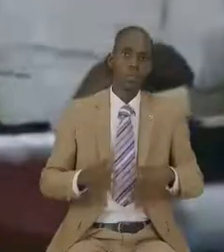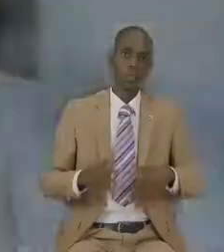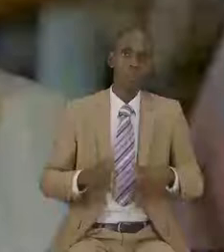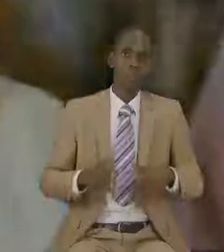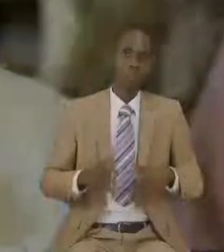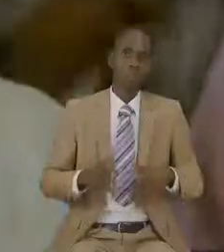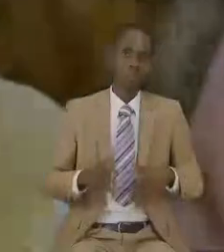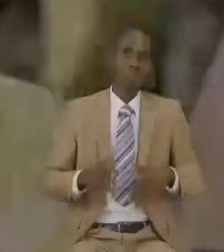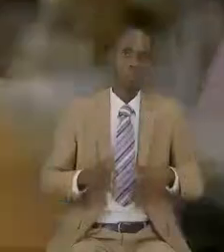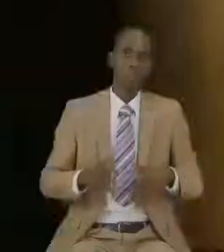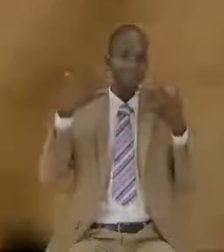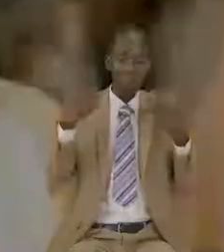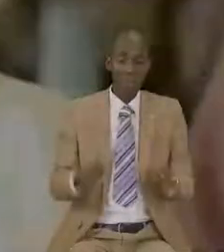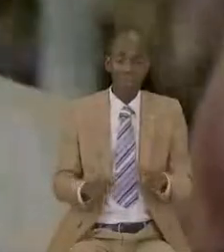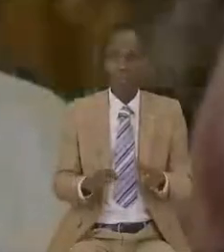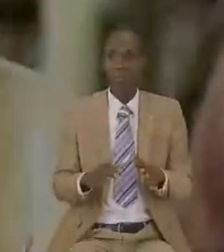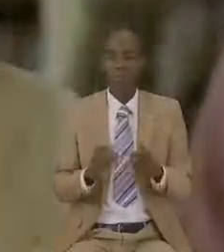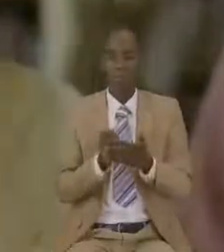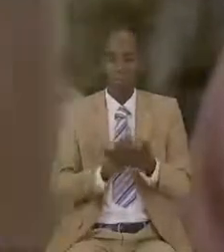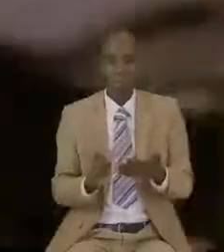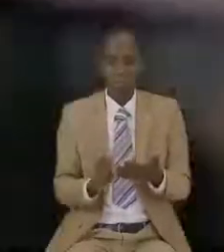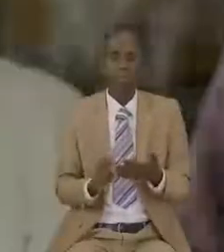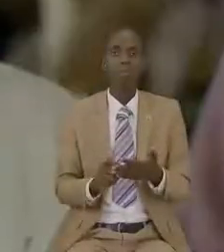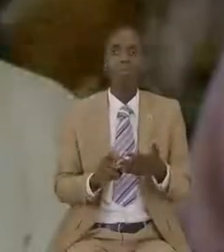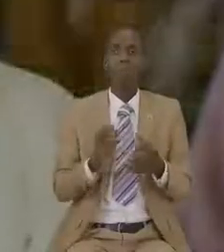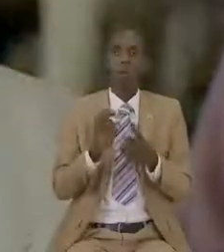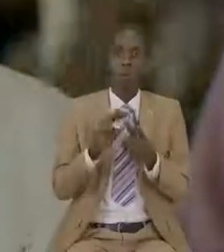partout, faisons rapidement.